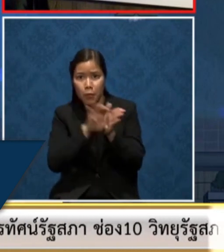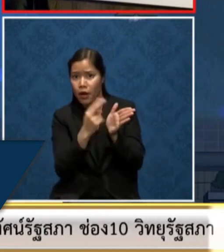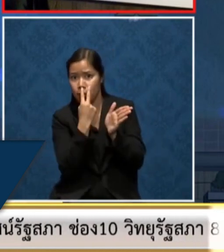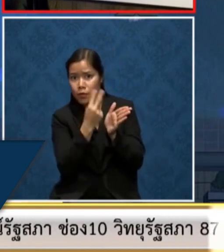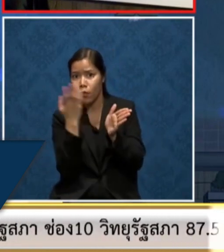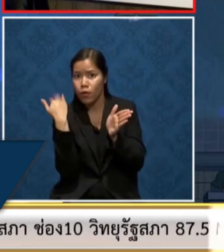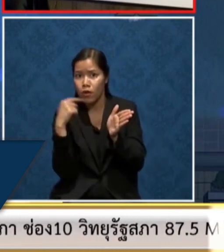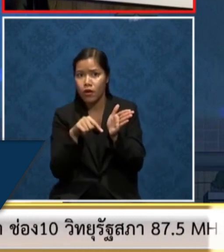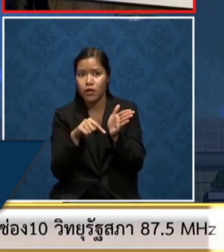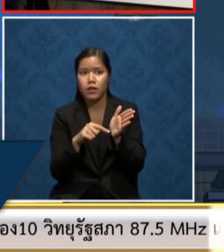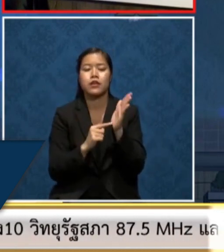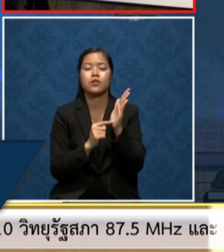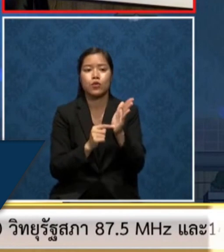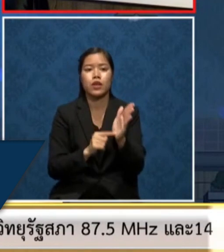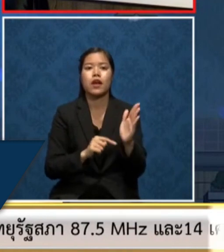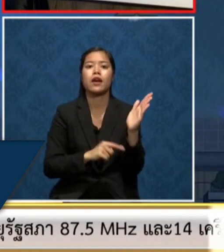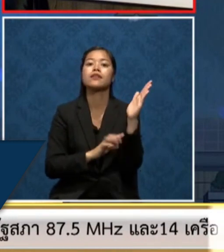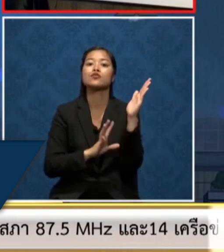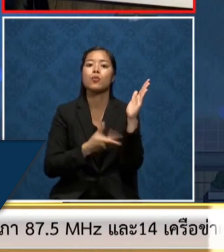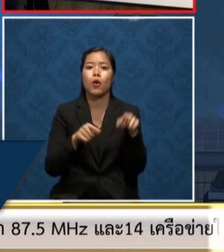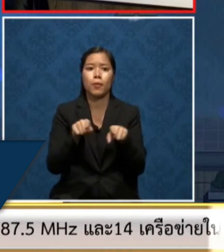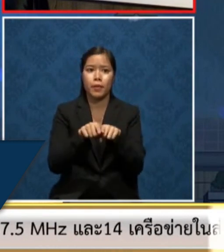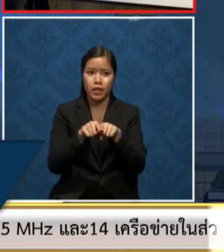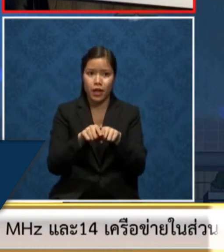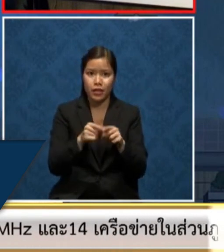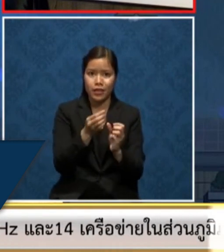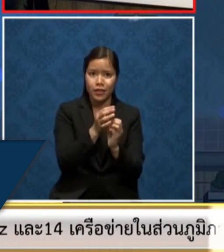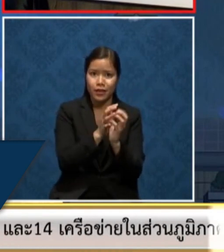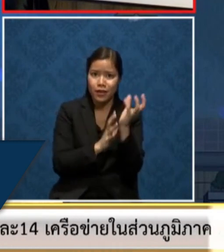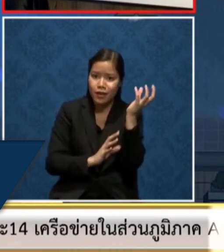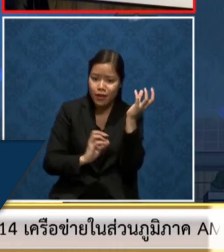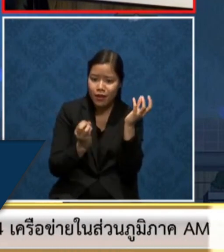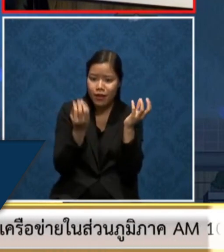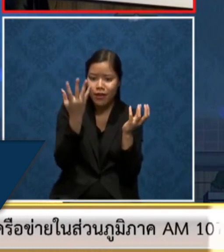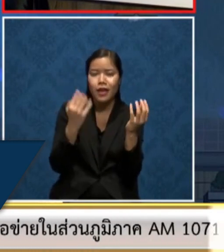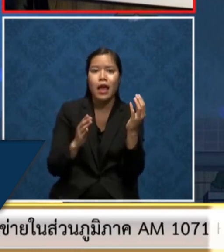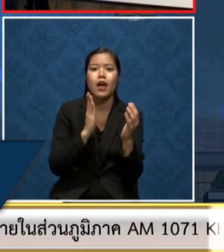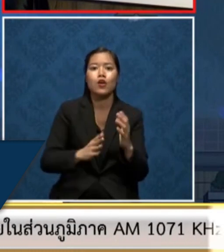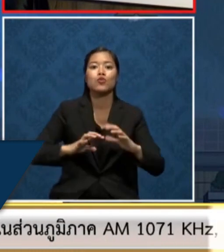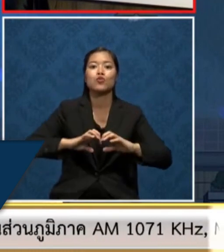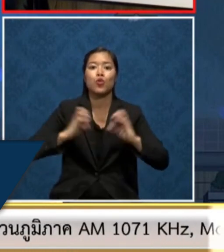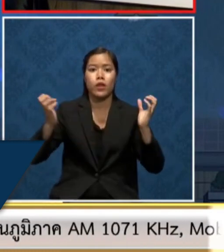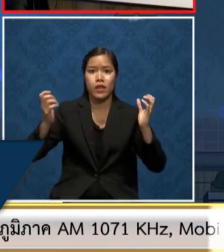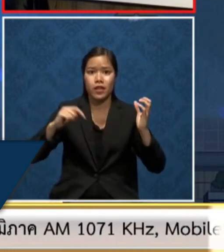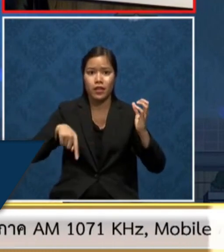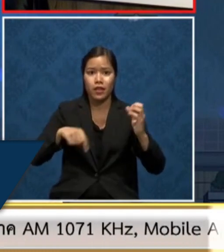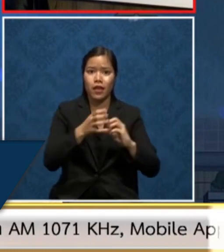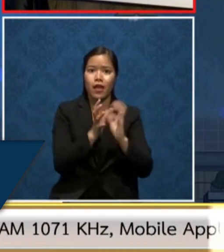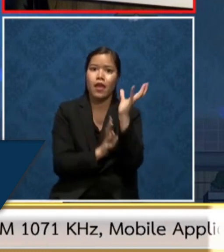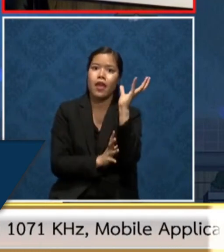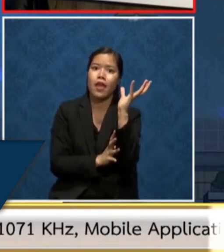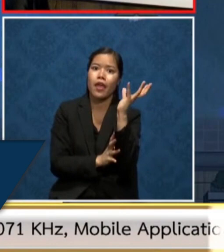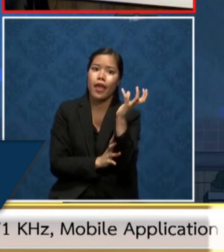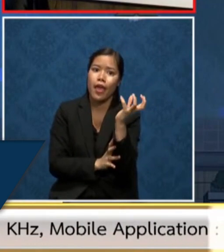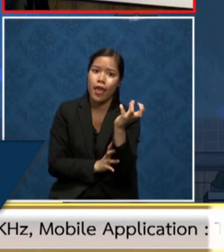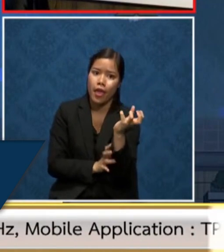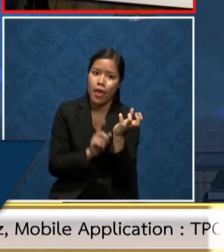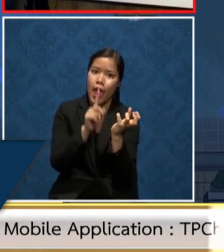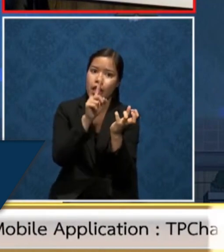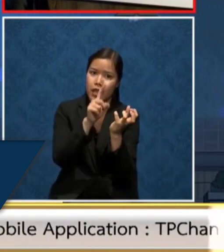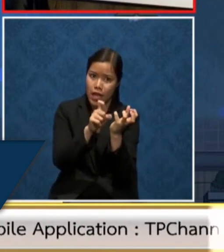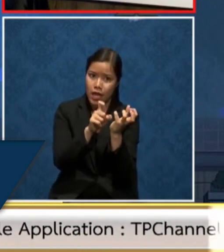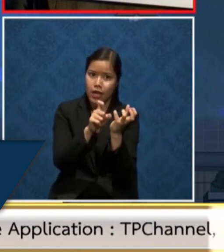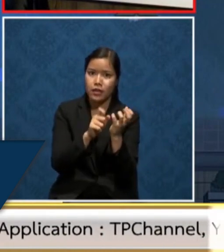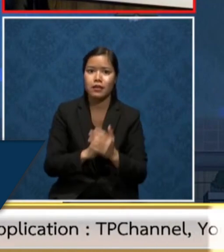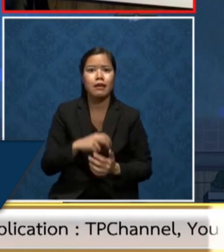ัวอย่ในจวัิชุพรเช่นกันนะคะพืชสวนพืชใล่ ตัวอย่างอยทั่วเรีนบางสวนยืนต้นตาย แห้งแรงแบบนี้